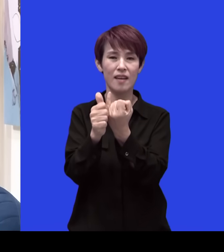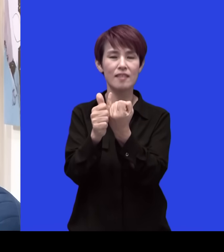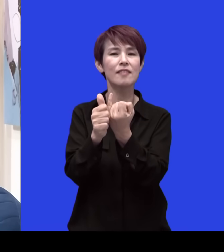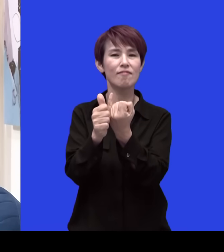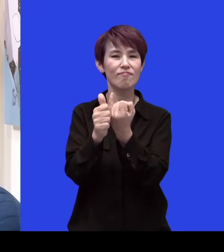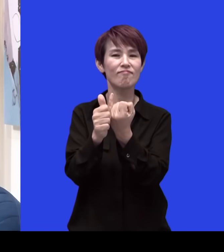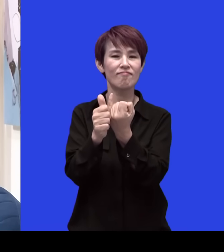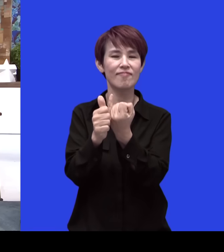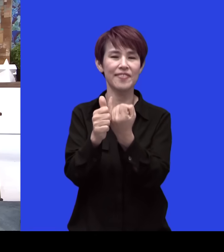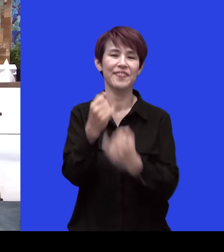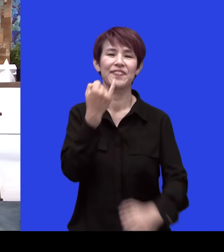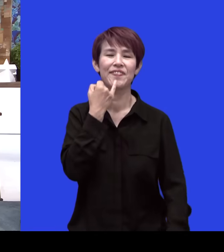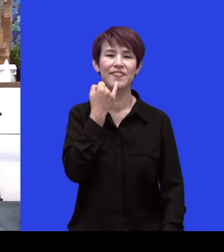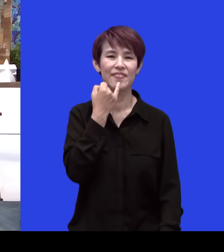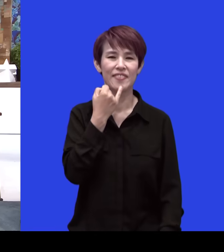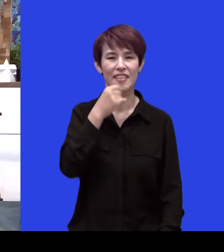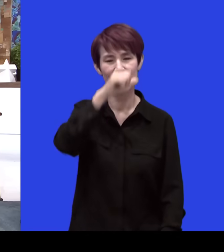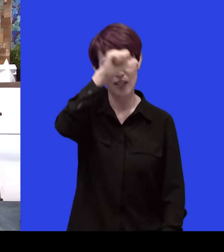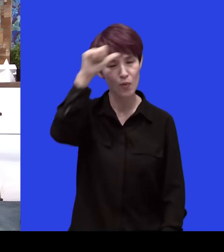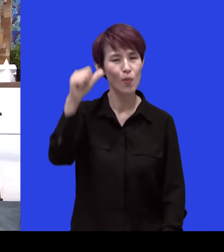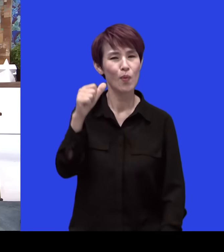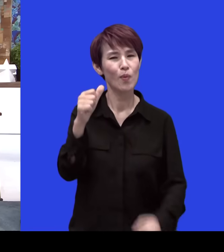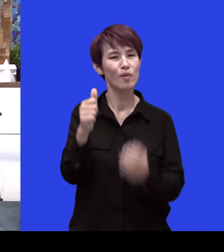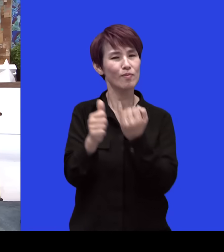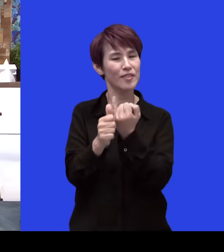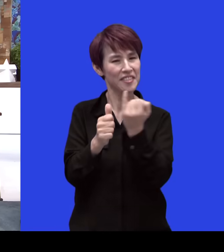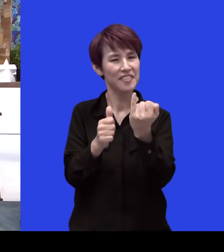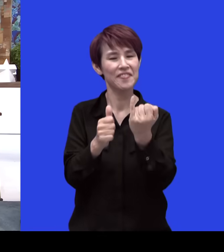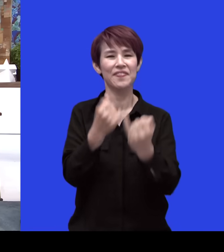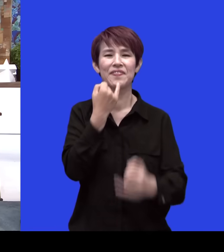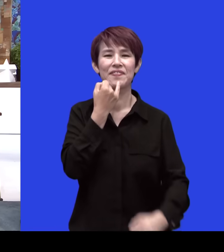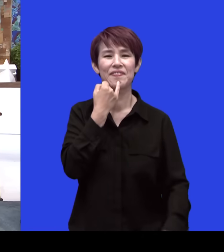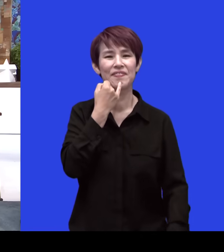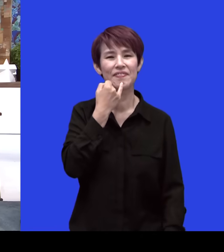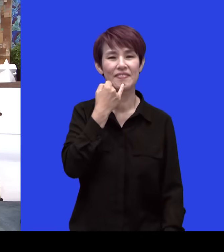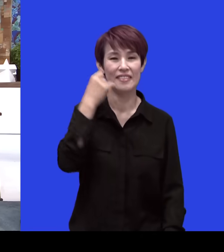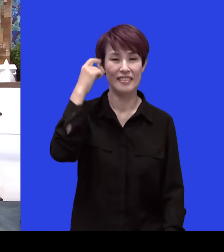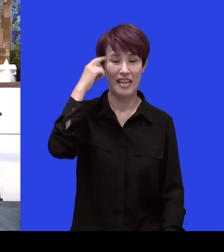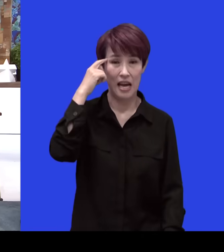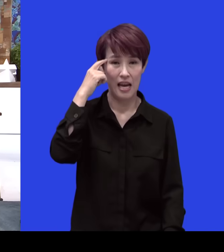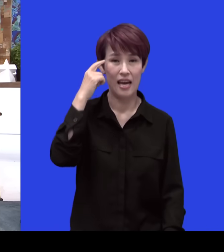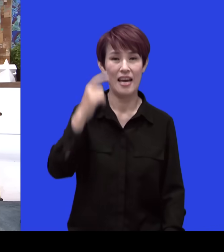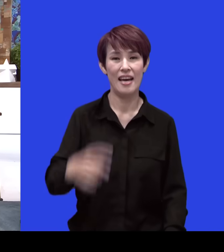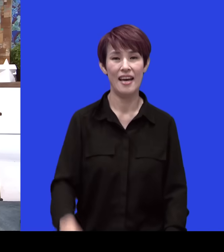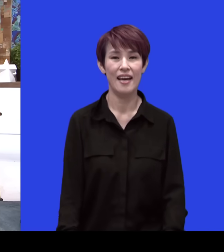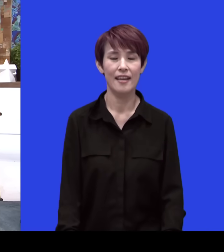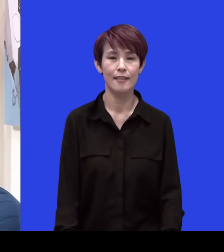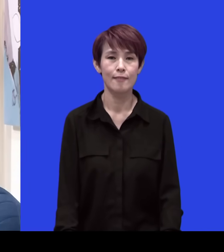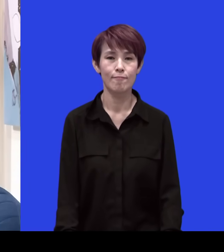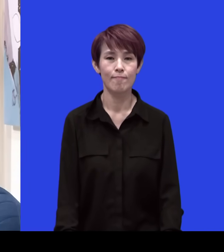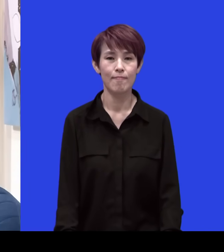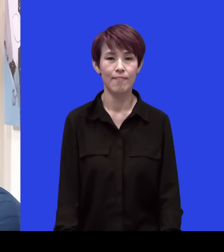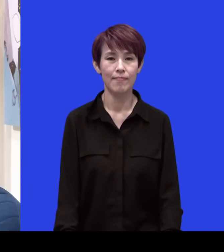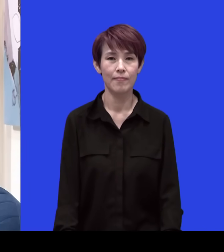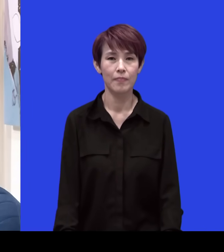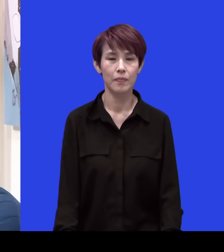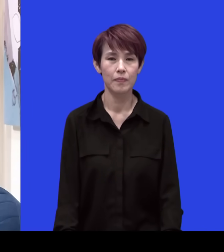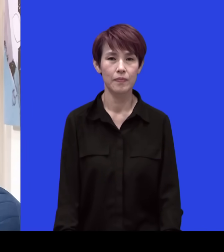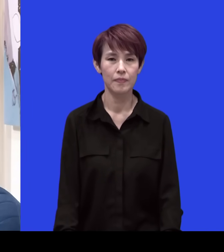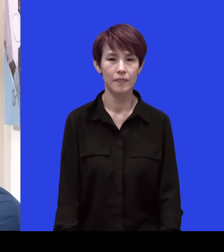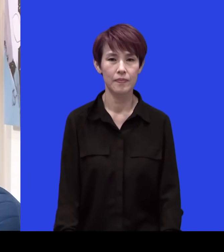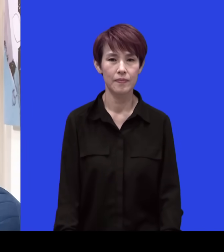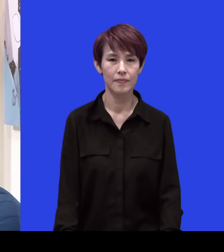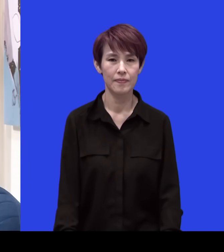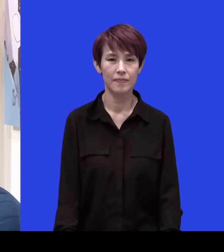장로하고 예. 자기는 나중에 이제 장로 부인으로서 네네네. 그렇게 하면 되겠다고 생각했던 거죠. 예. 근데 이제